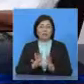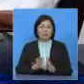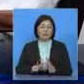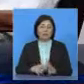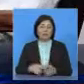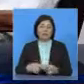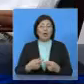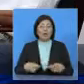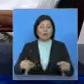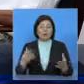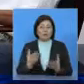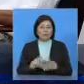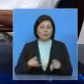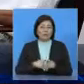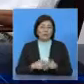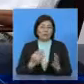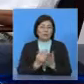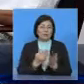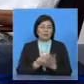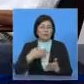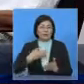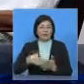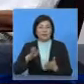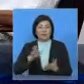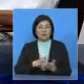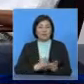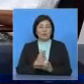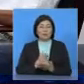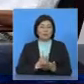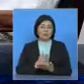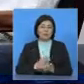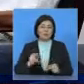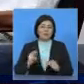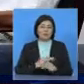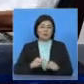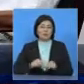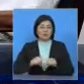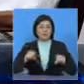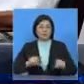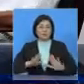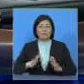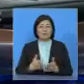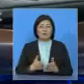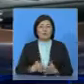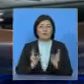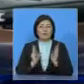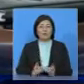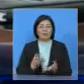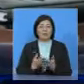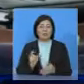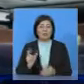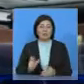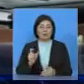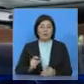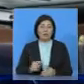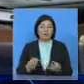но при этом соответствующие структуры отказываются обслуживать и ремонтировать линии в случае аварии. Кроме того, люди